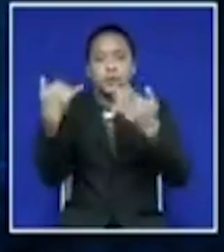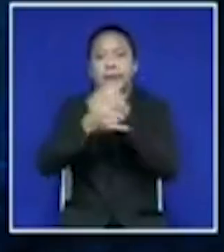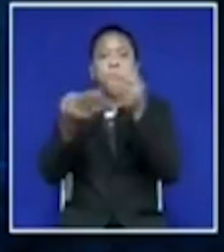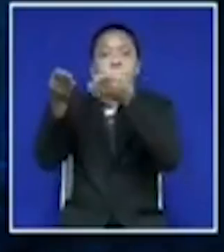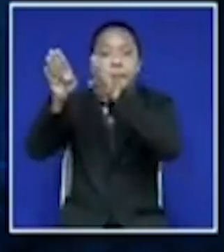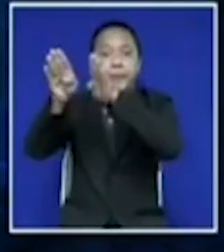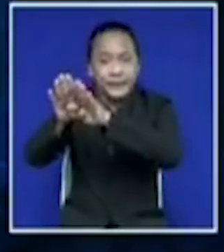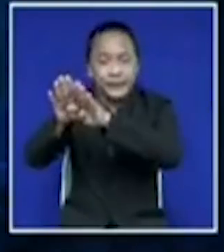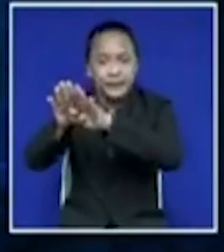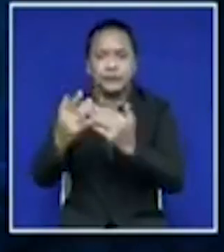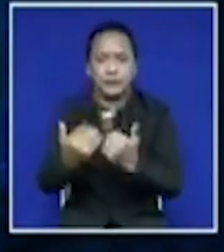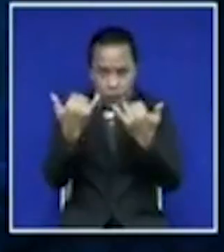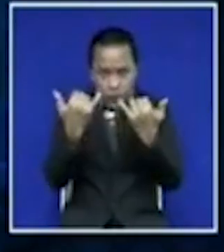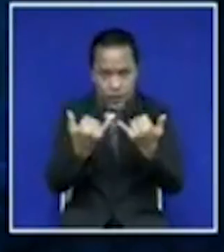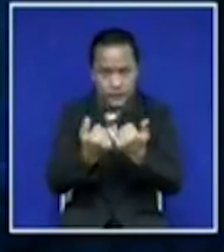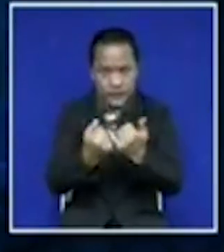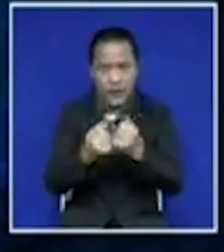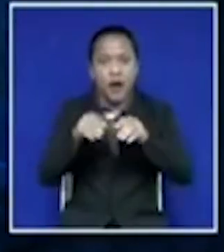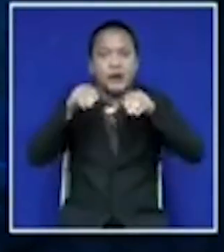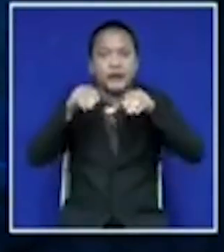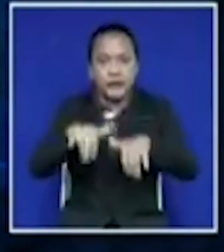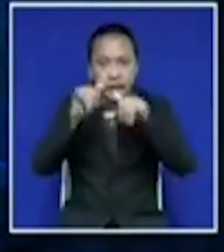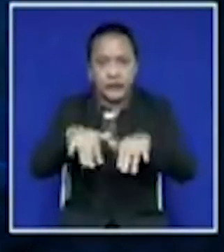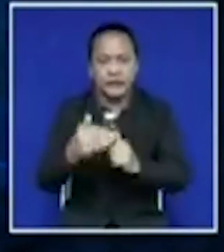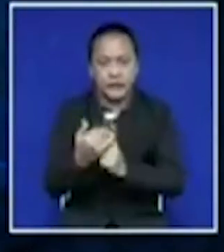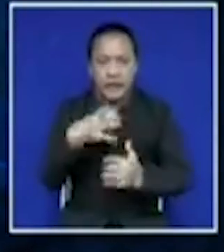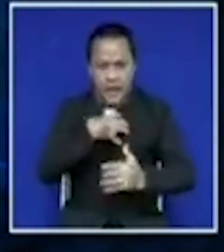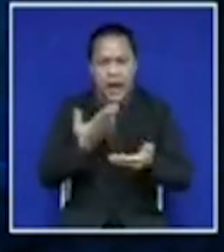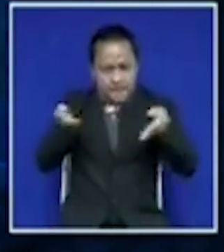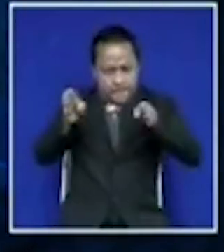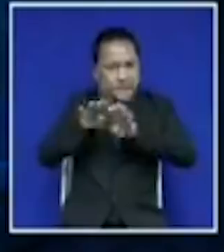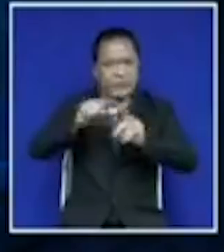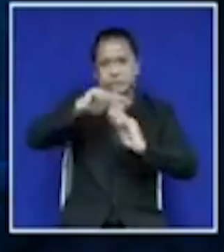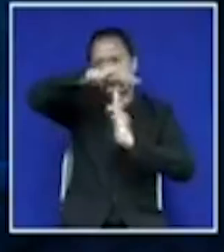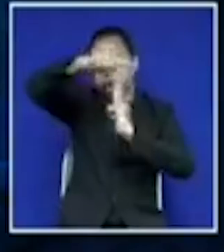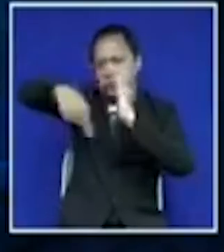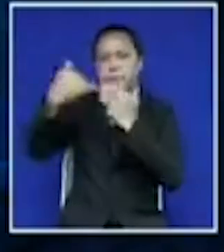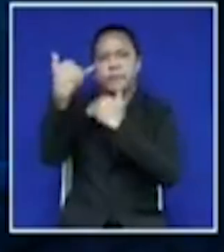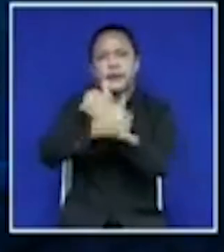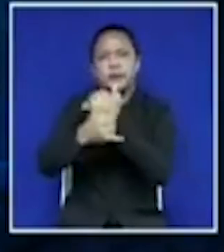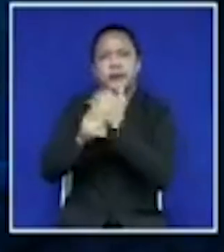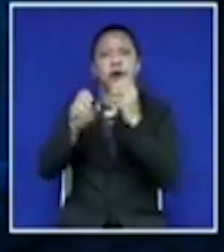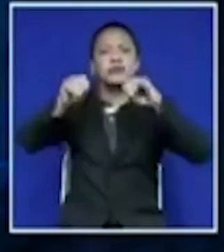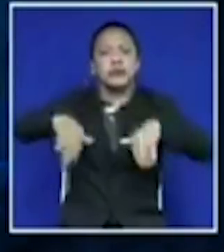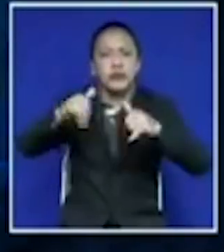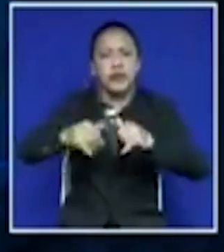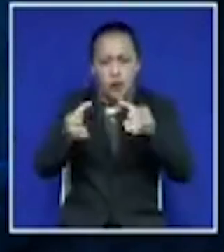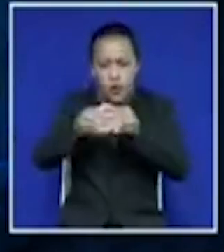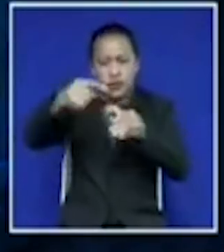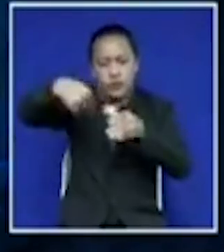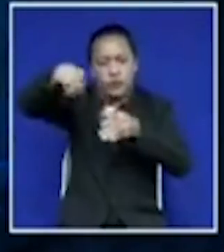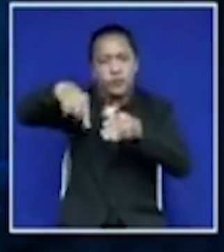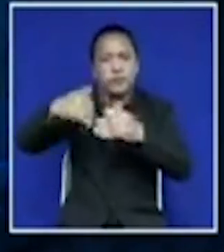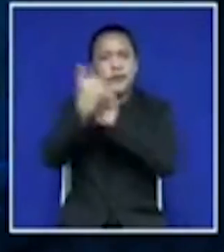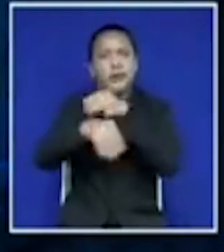งเจียงครั้งนี้ทางออสเตรเลียครับก็บอกว่าจะปิดพรมแดนเหมือนกันหลังพบผู้ติดเชื้อเป็นกลุ่มก้อนในซิด